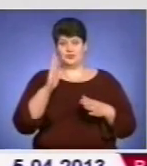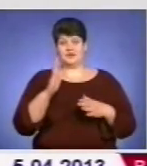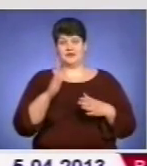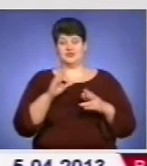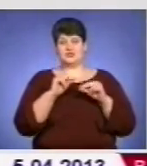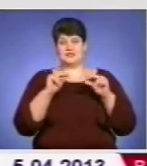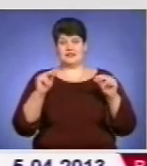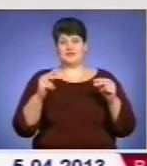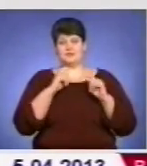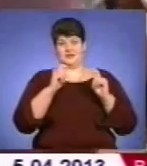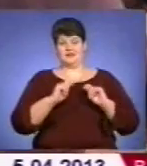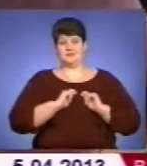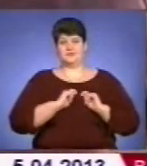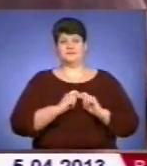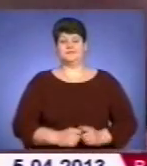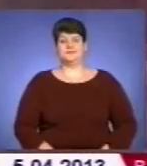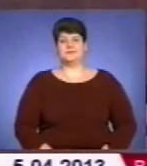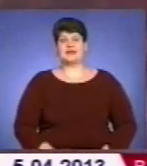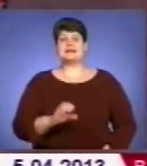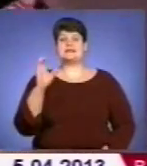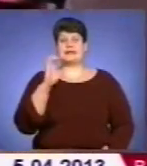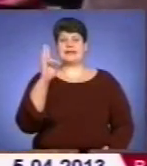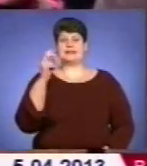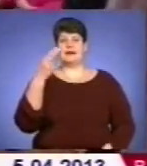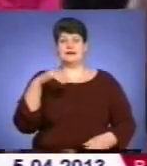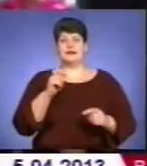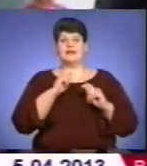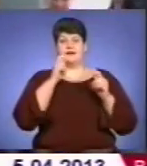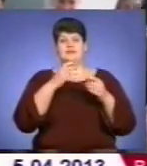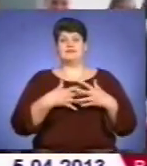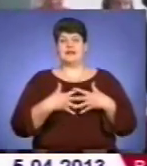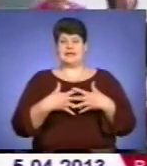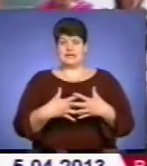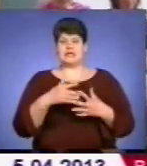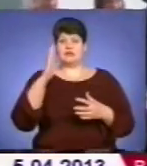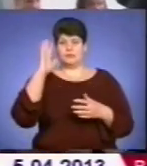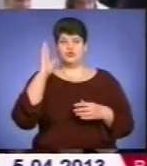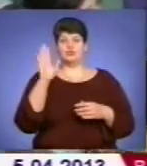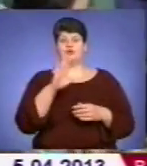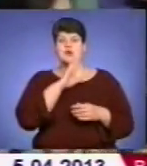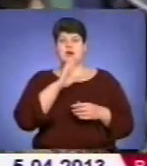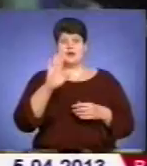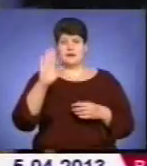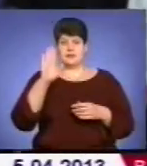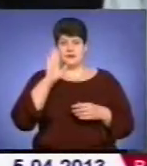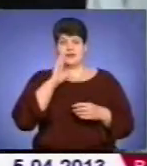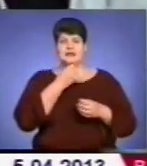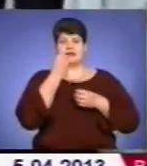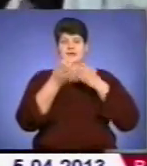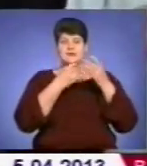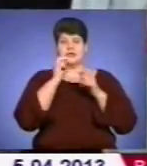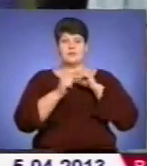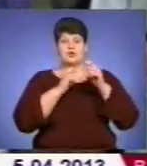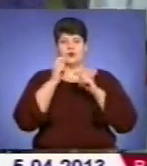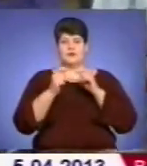так нагородив. Сергій Надал вручив вагітним, які у майбутньому стануть багатодітними матерями, квіти та